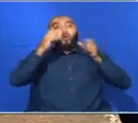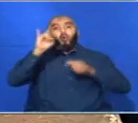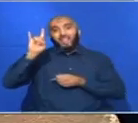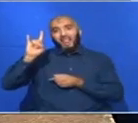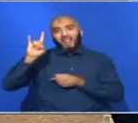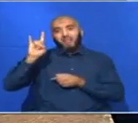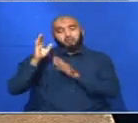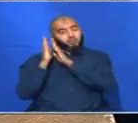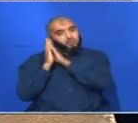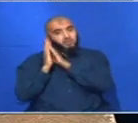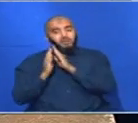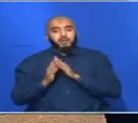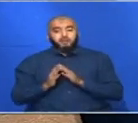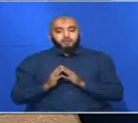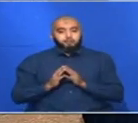يعقوب